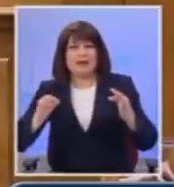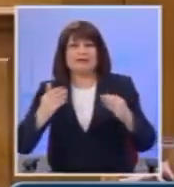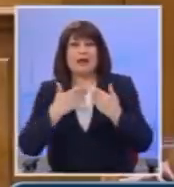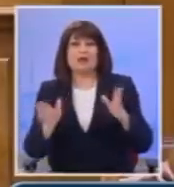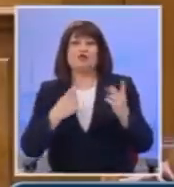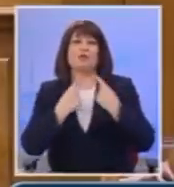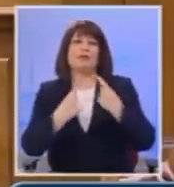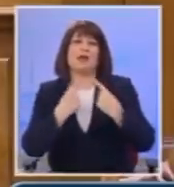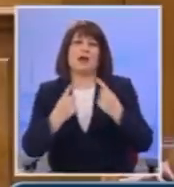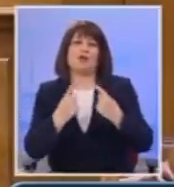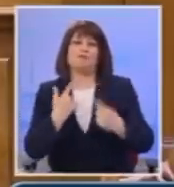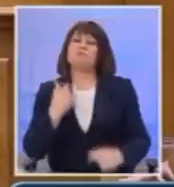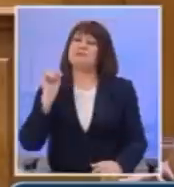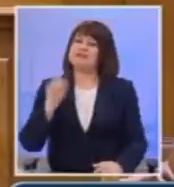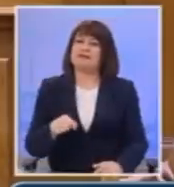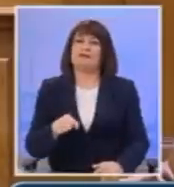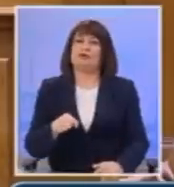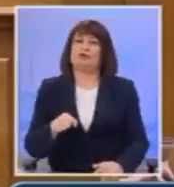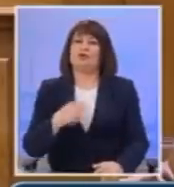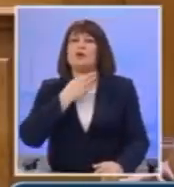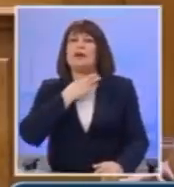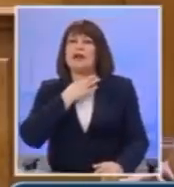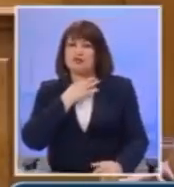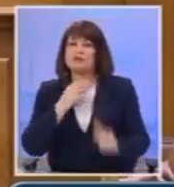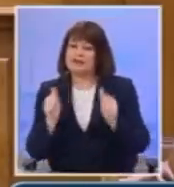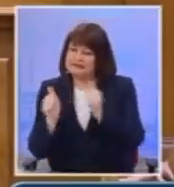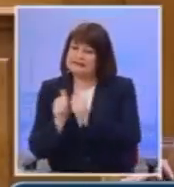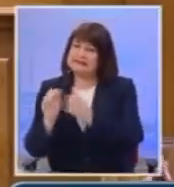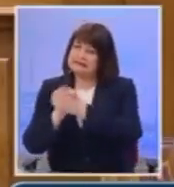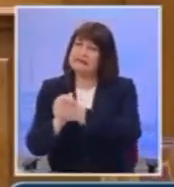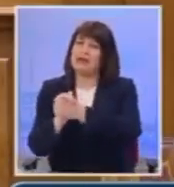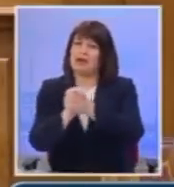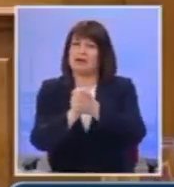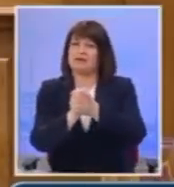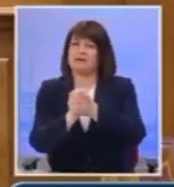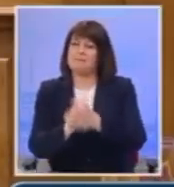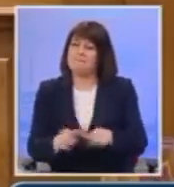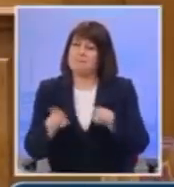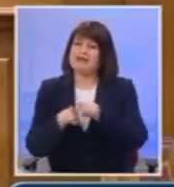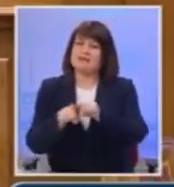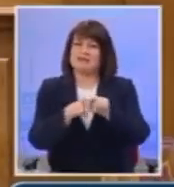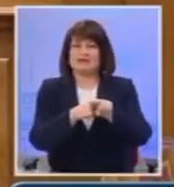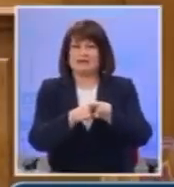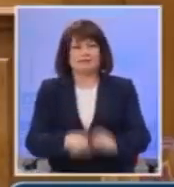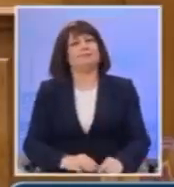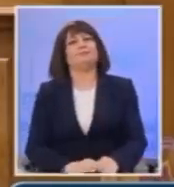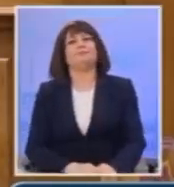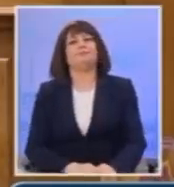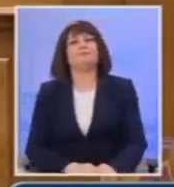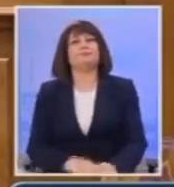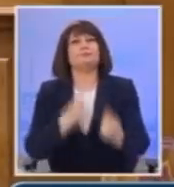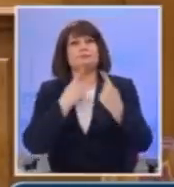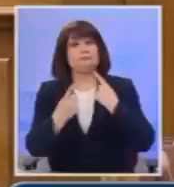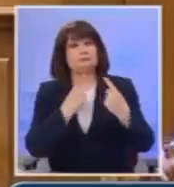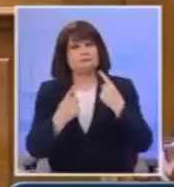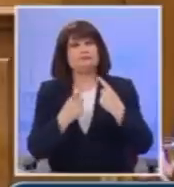διάλογο. Και θα συμφωνήσω μαζί σας, απαιτούν και συνενέσεις. Στο διάλογο αυτό θα έχουν δυνατότητα